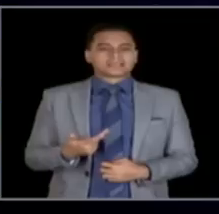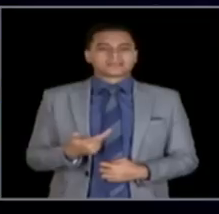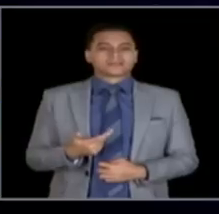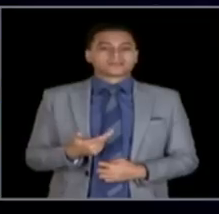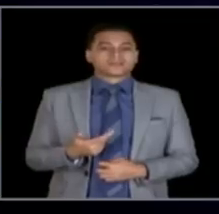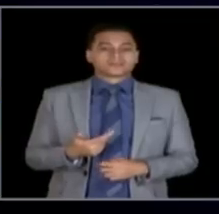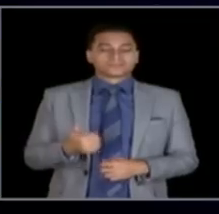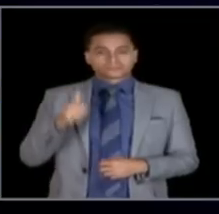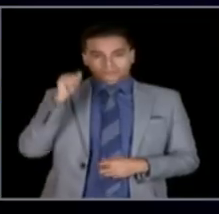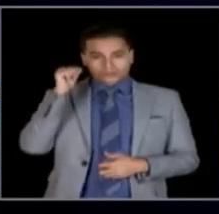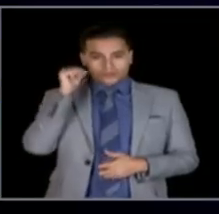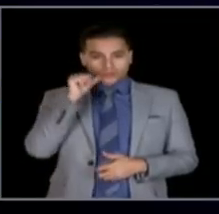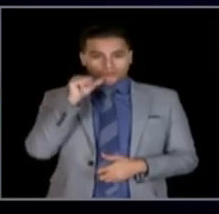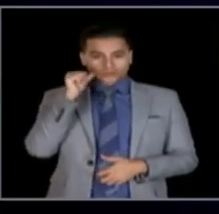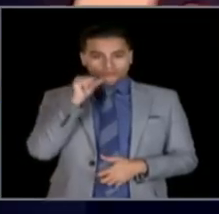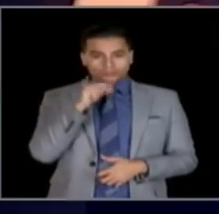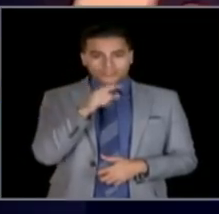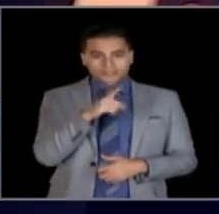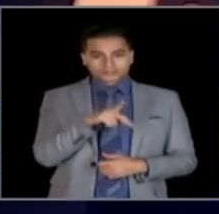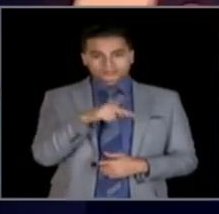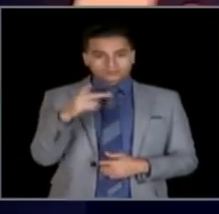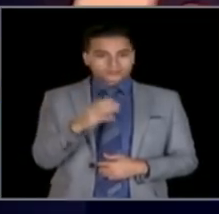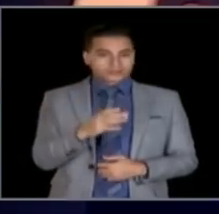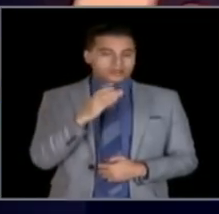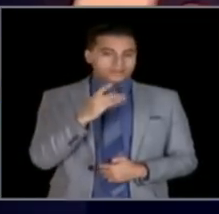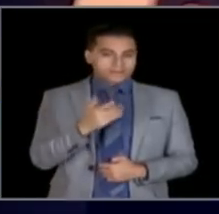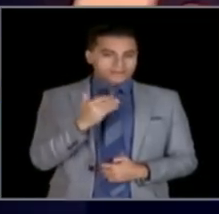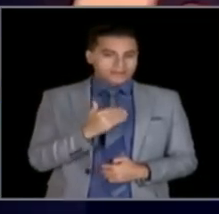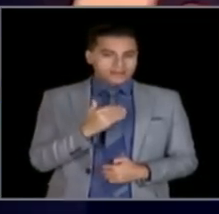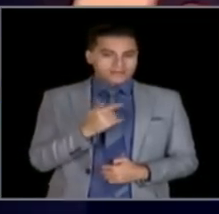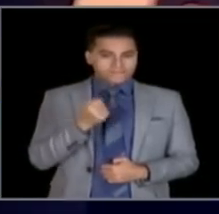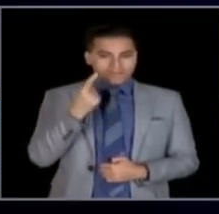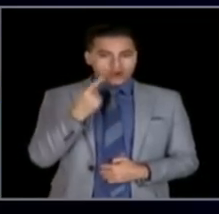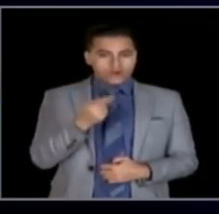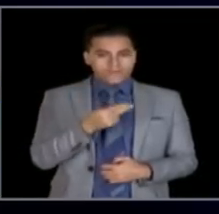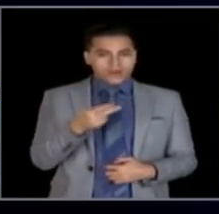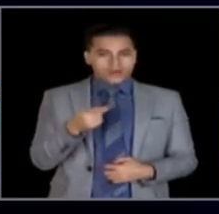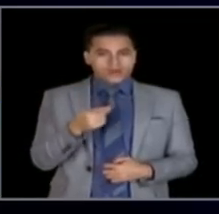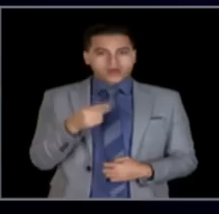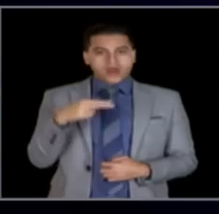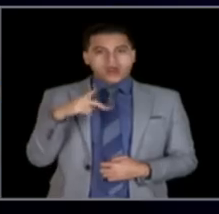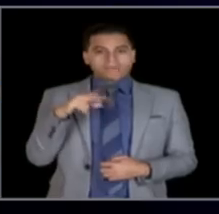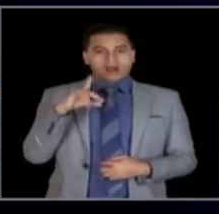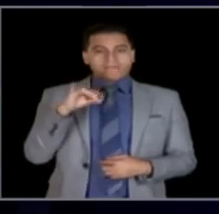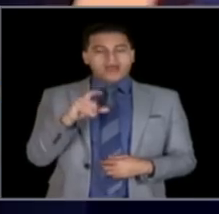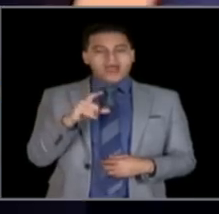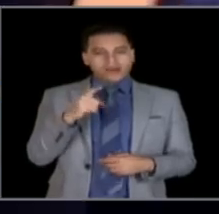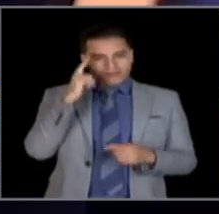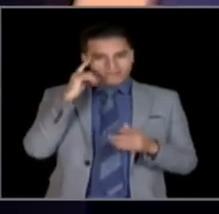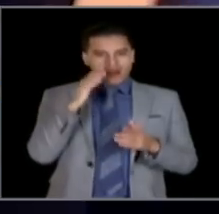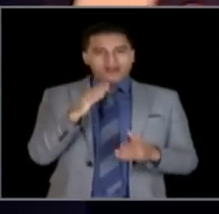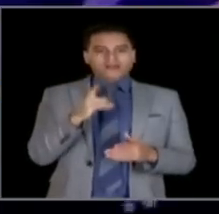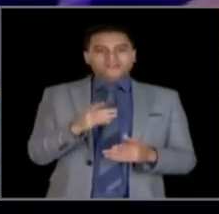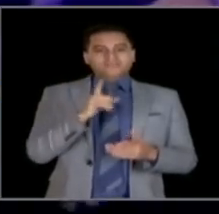السودان. السودان. غيرت اجابتك. انتوا اتفقتوا من المعلومات. عبد الرحمن مركز. اجابة صحيحة.